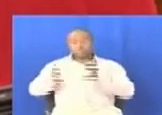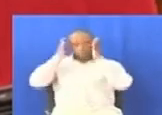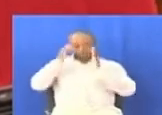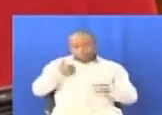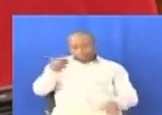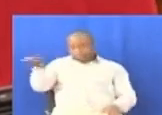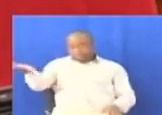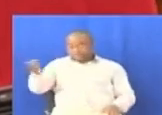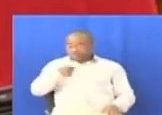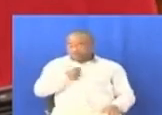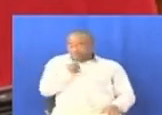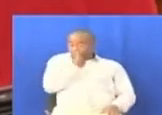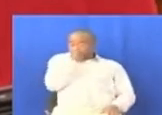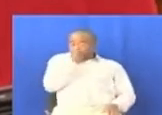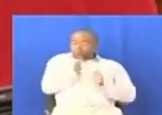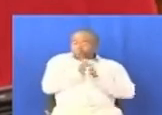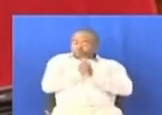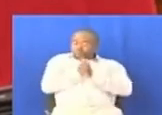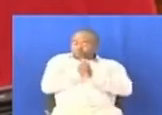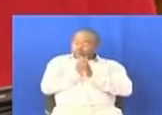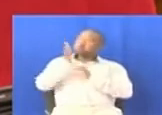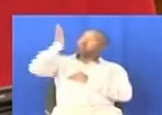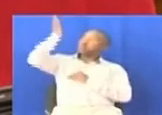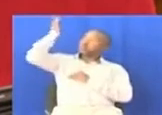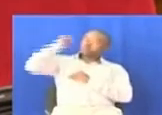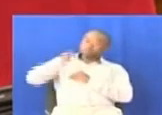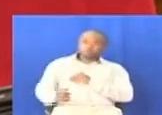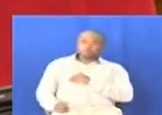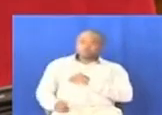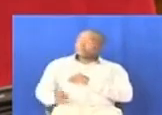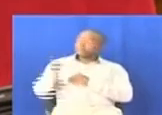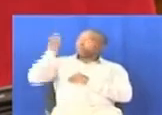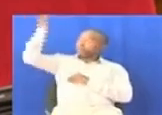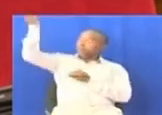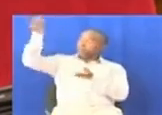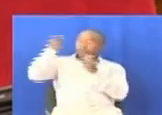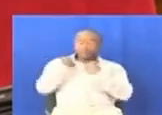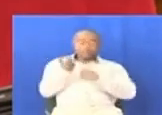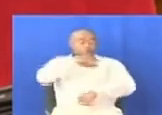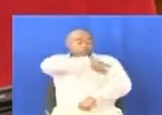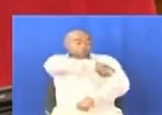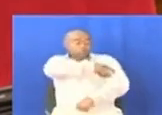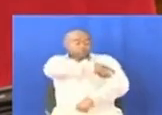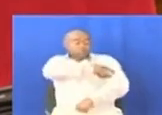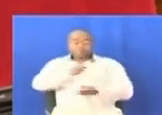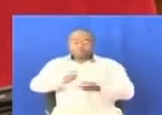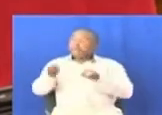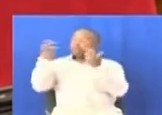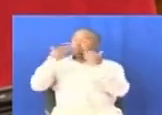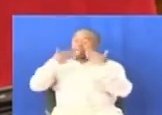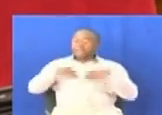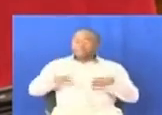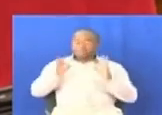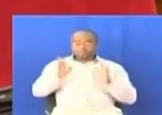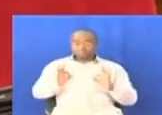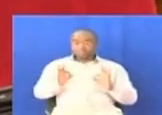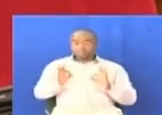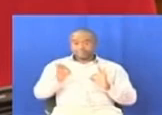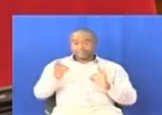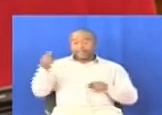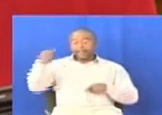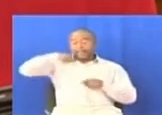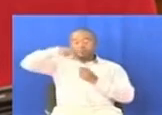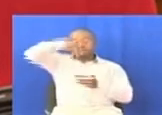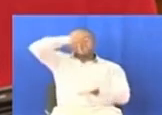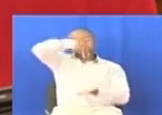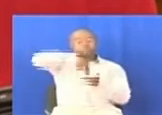nianze kwa kumshukuru Mwenyezi Mungu kwa kuweza kunipa nguvu na uhai kunisimamisha hapa leo kuweza kuongea